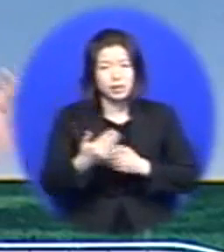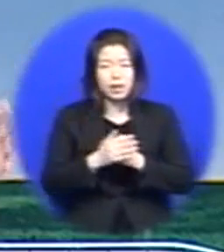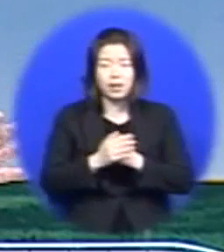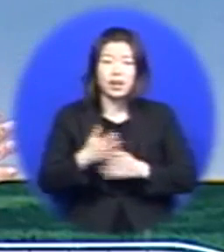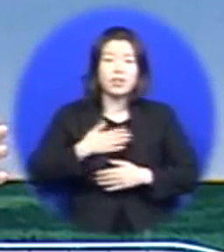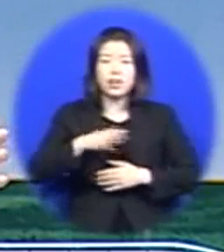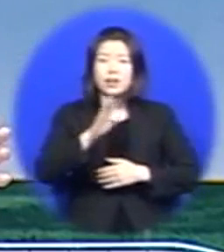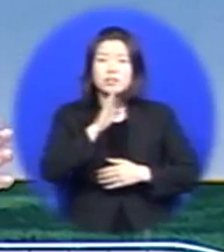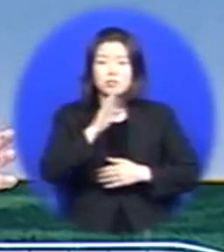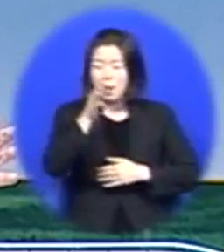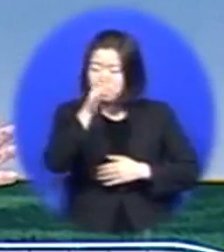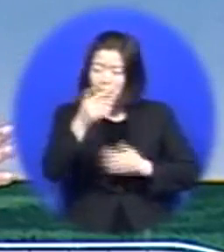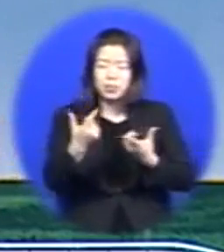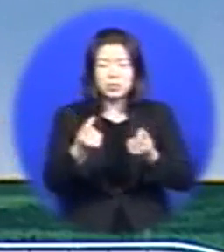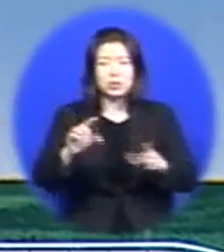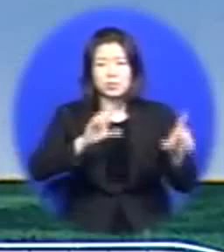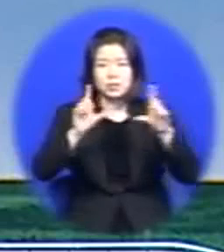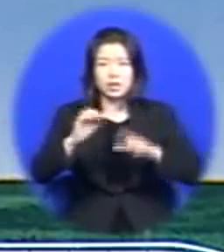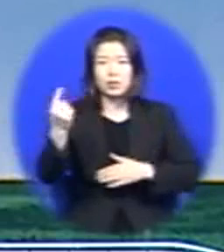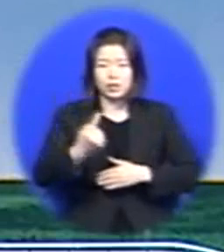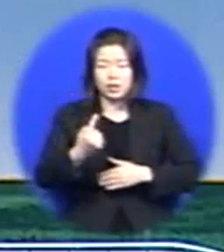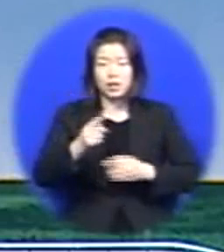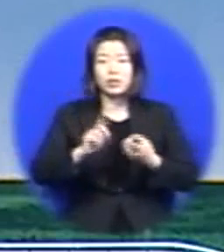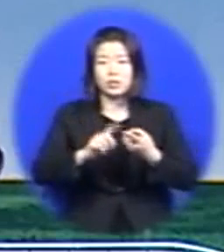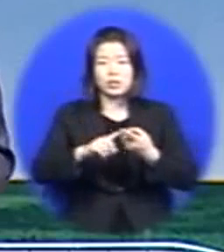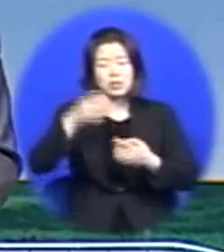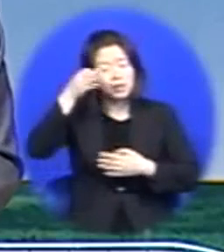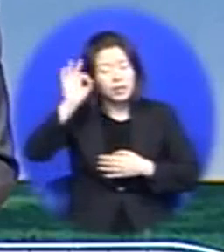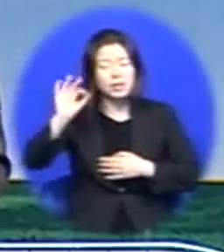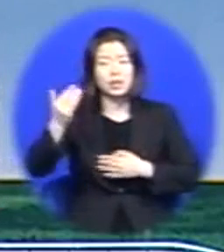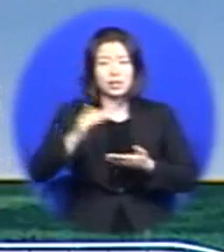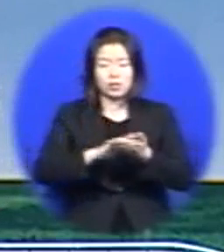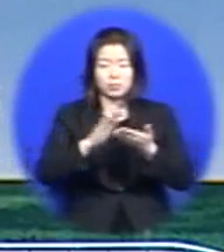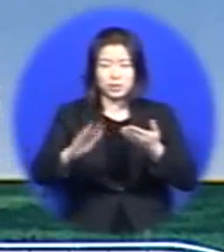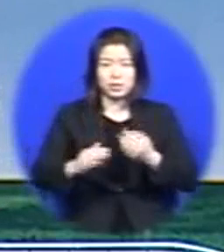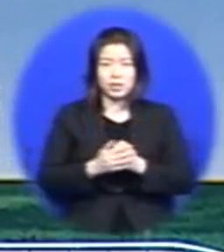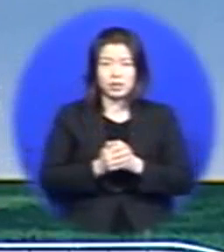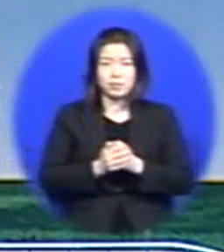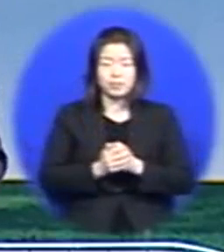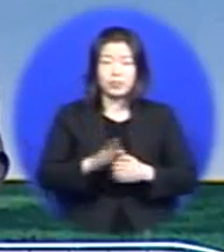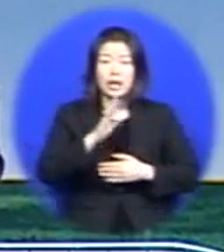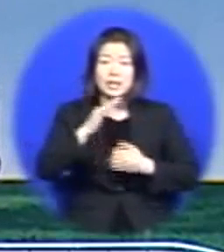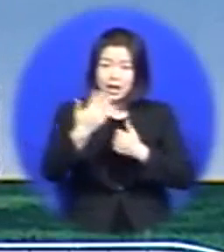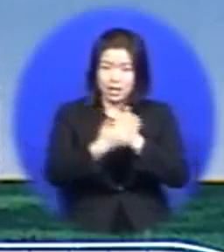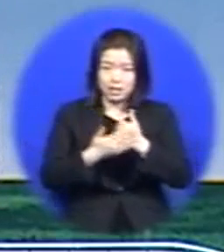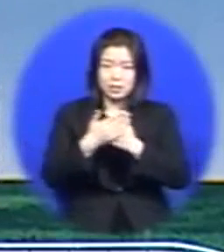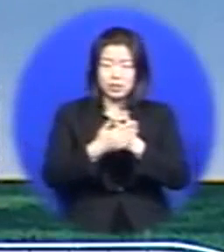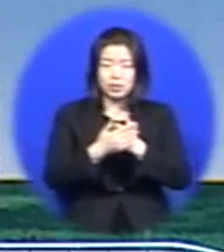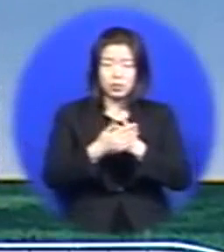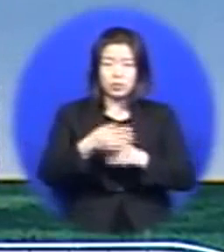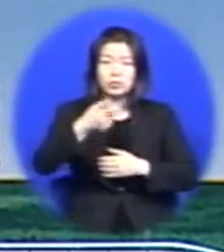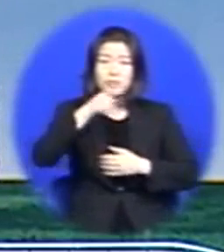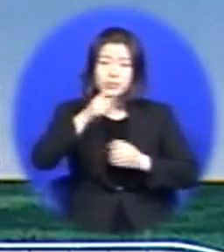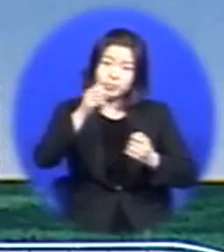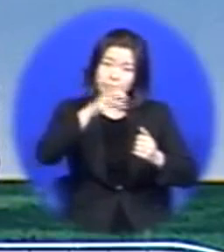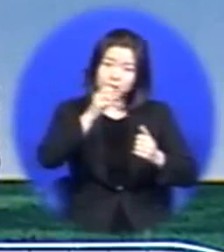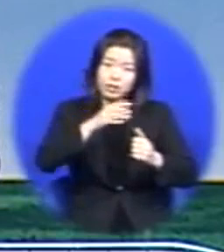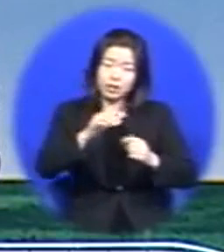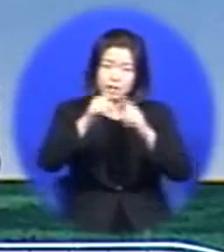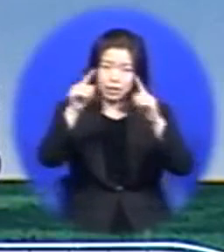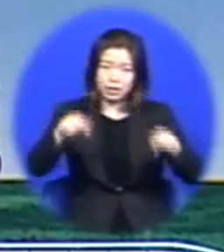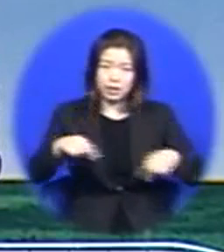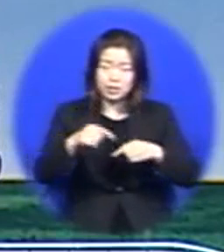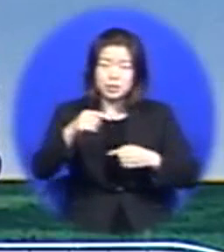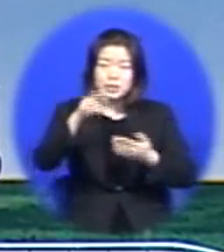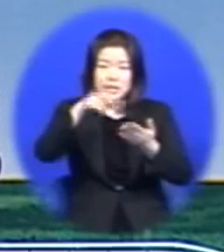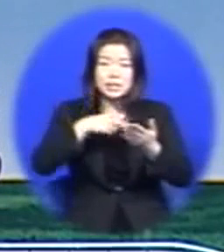정말 바보같이 살았구나 하는 걸 깨닫게 됩니다. 참 은혜로운 세례 간증문을 제가 읽은